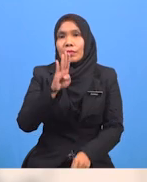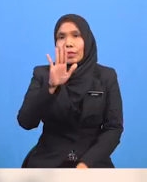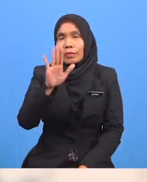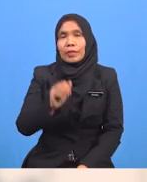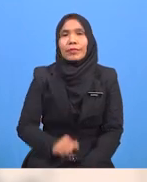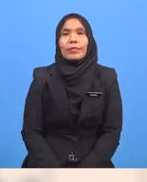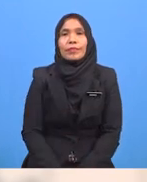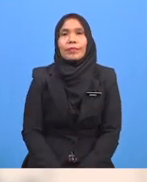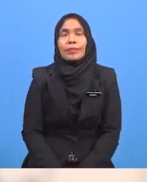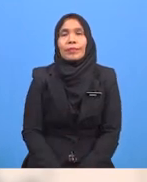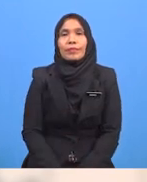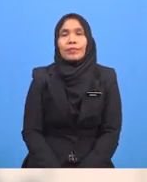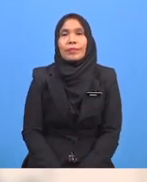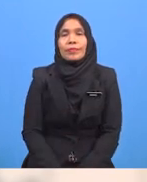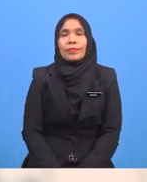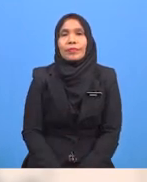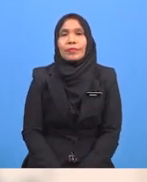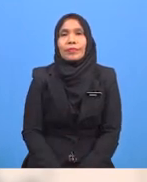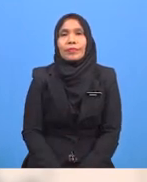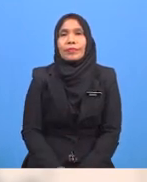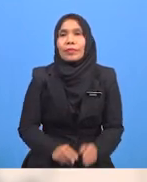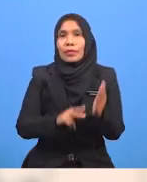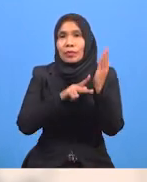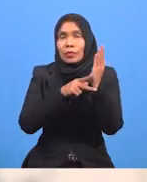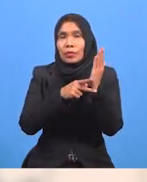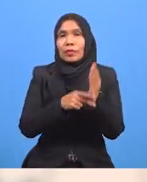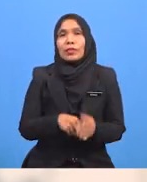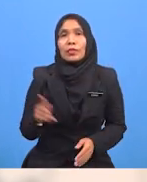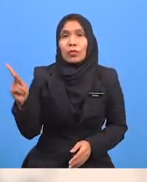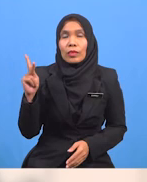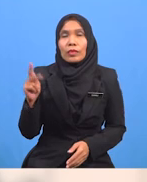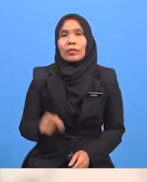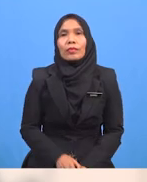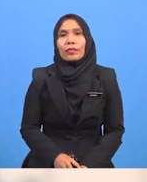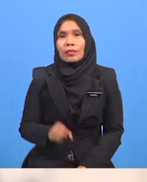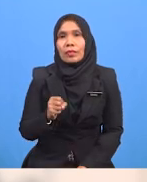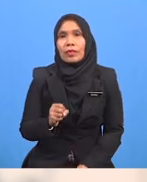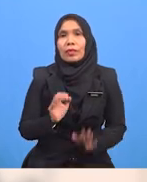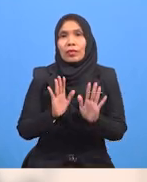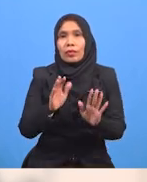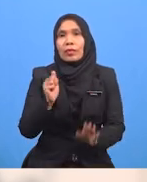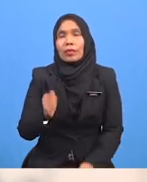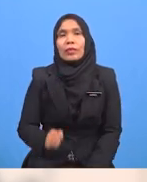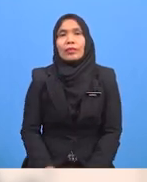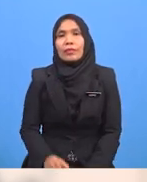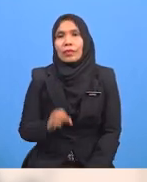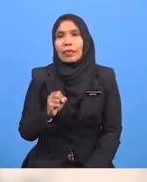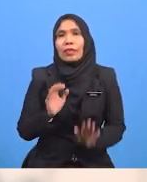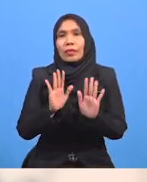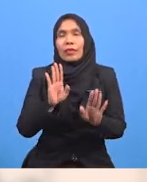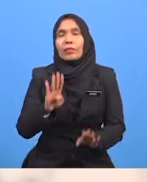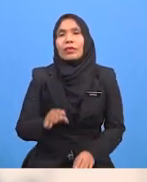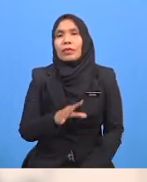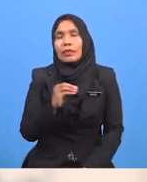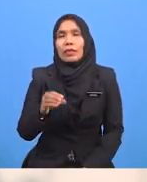heron Puncak kuat sebagai hasil darah SS2 es0 Abby dan